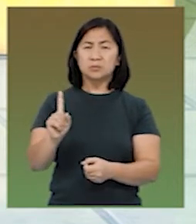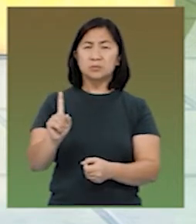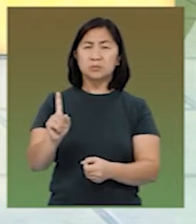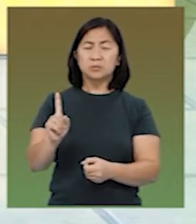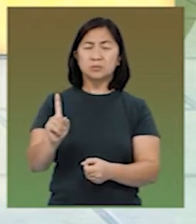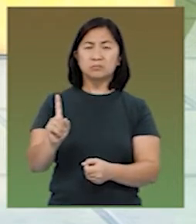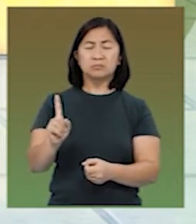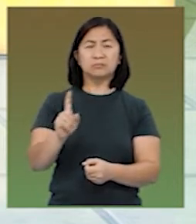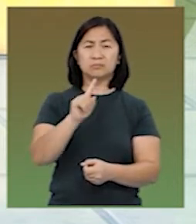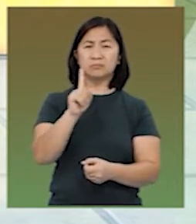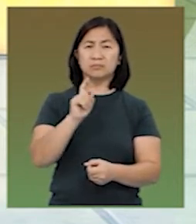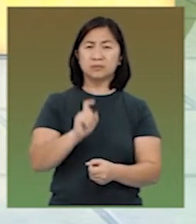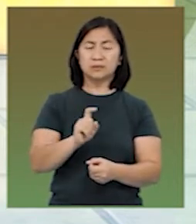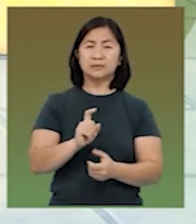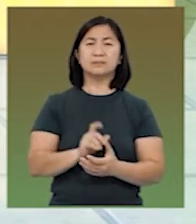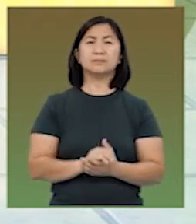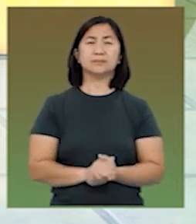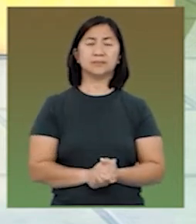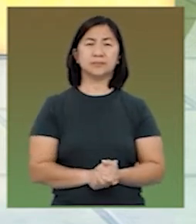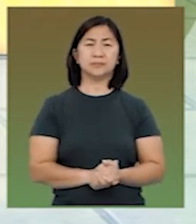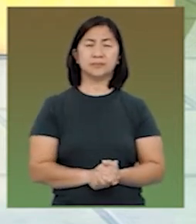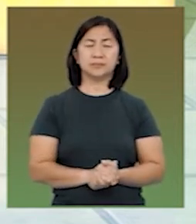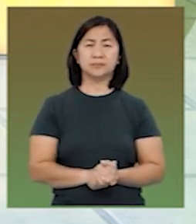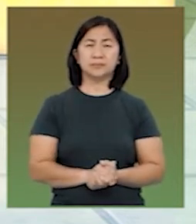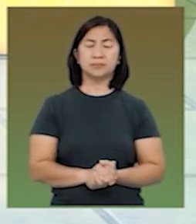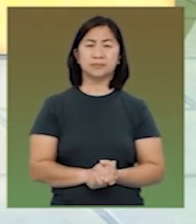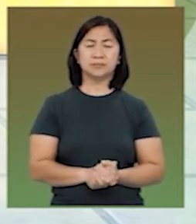Ano-ano po ang mga iyon?